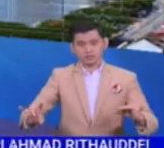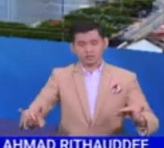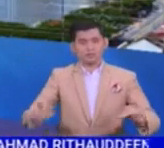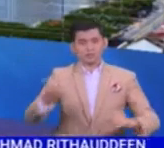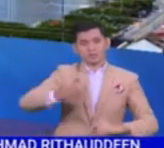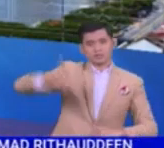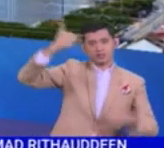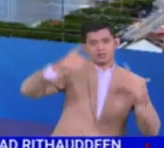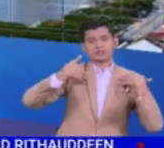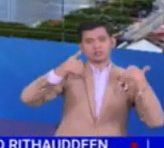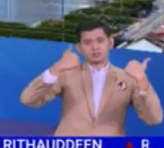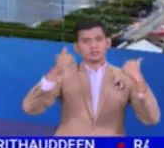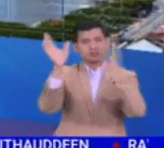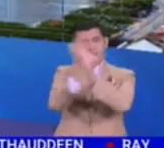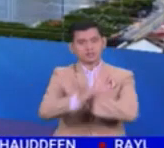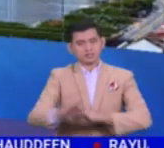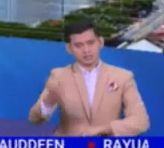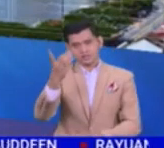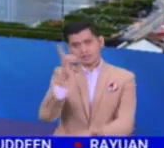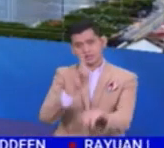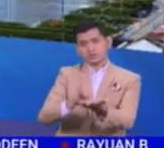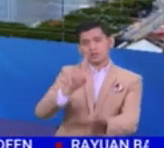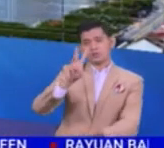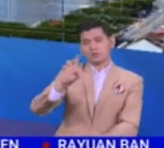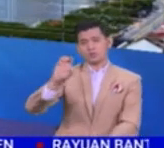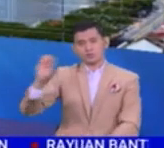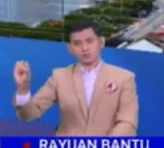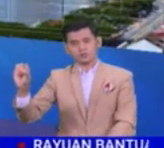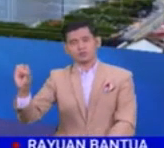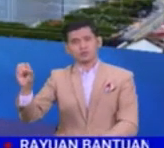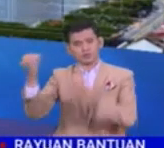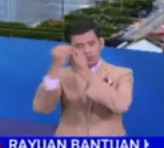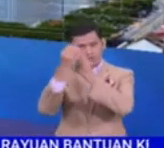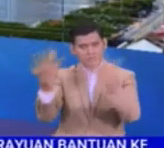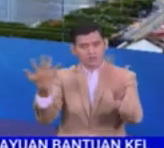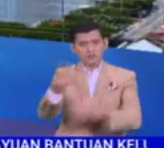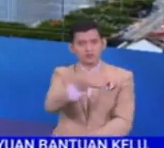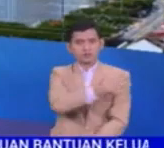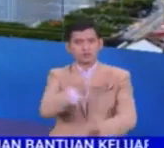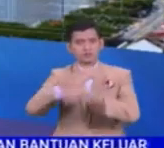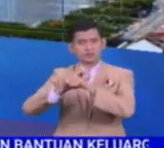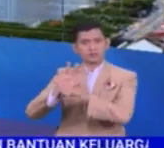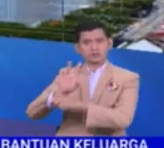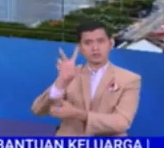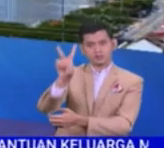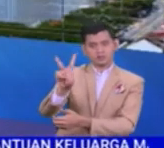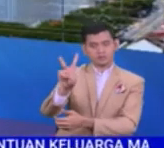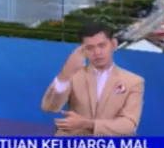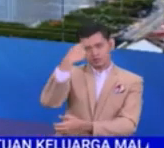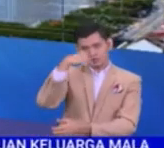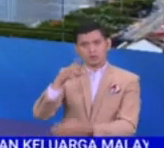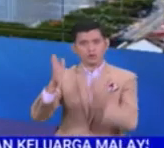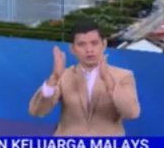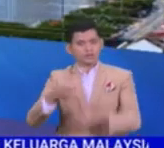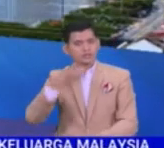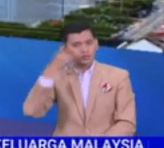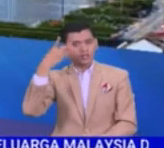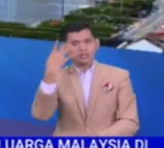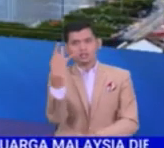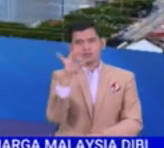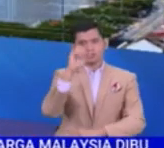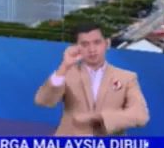Sarawak Dr. Ui Chu Hak mendedahkan peratusan liputan dos kedua bagi populasi dewasa berusia 18 tahun ke